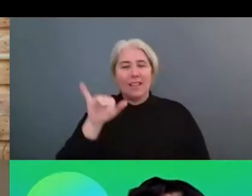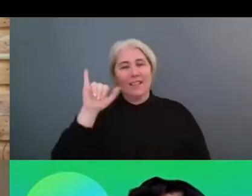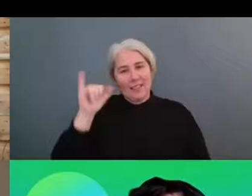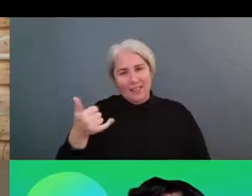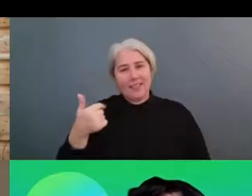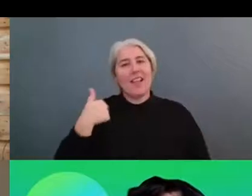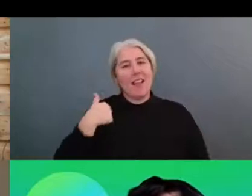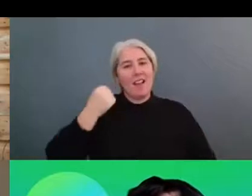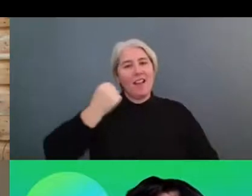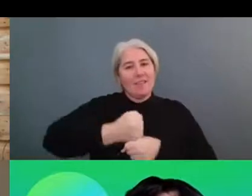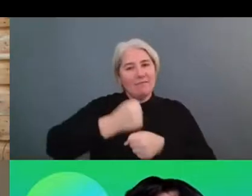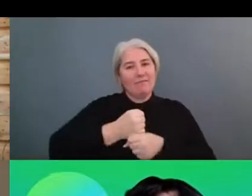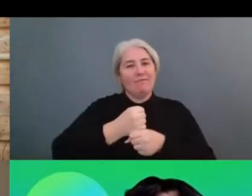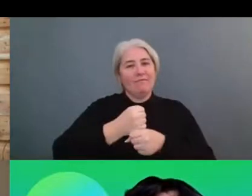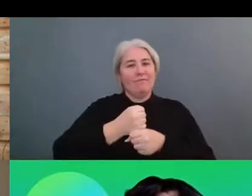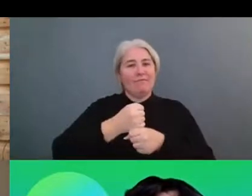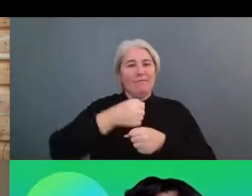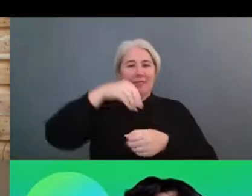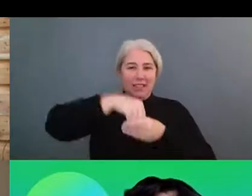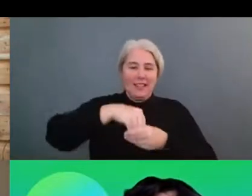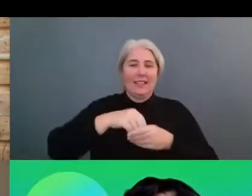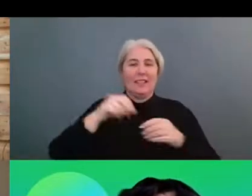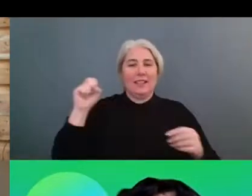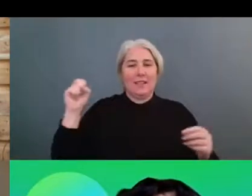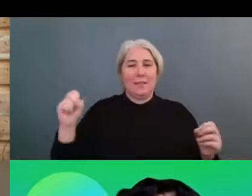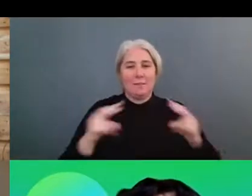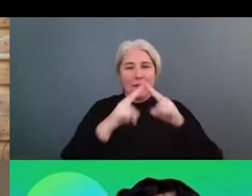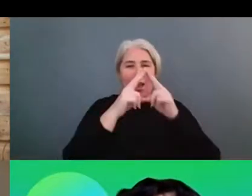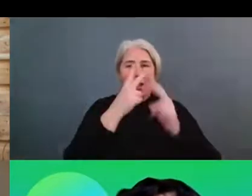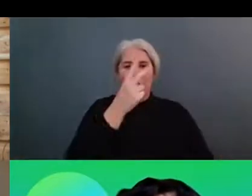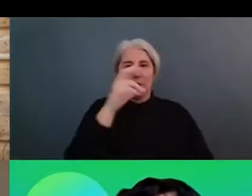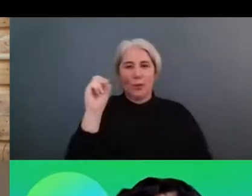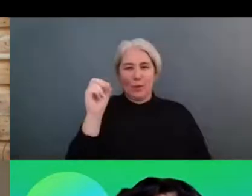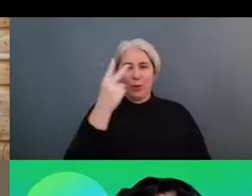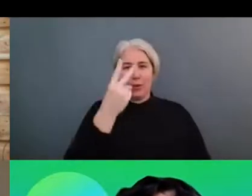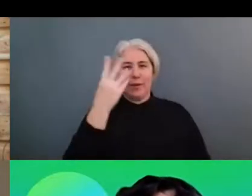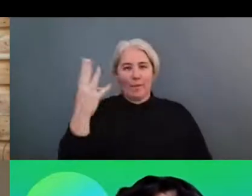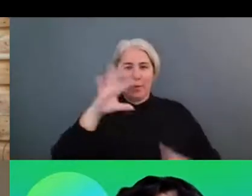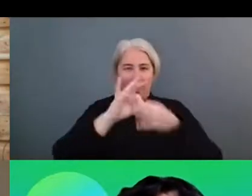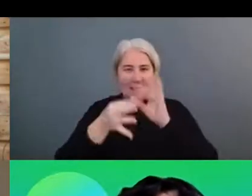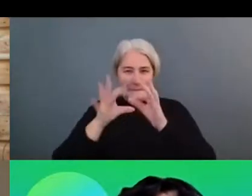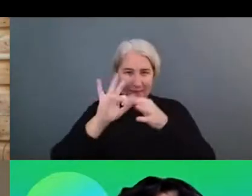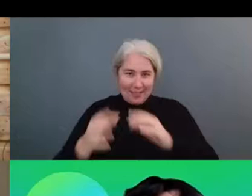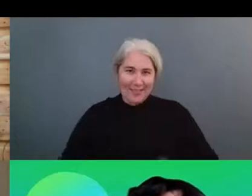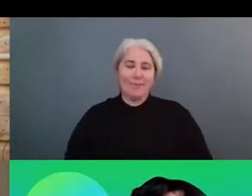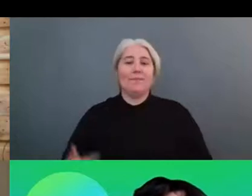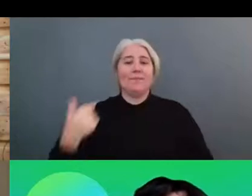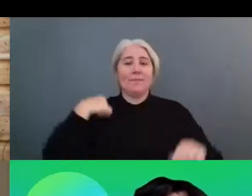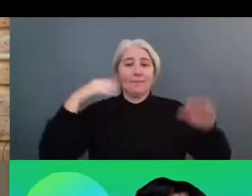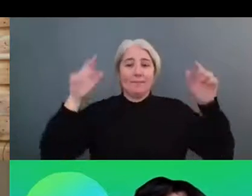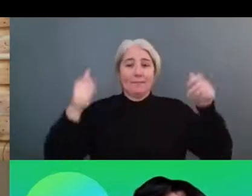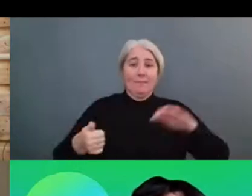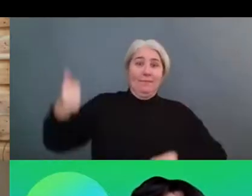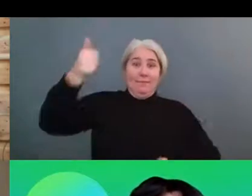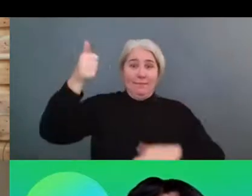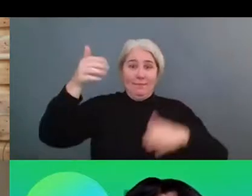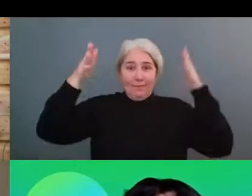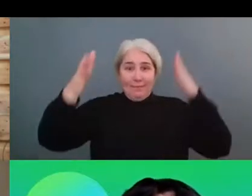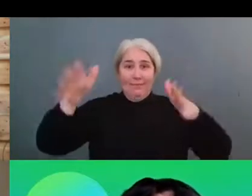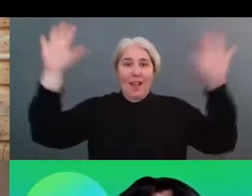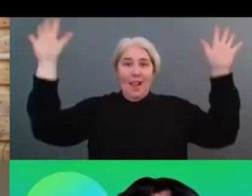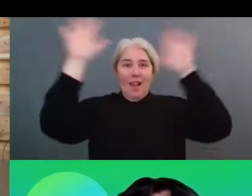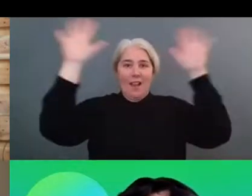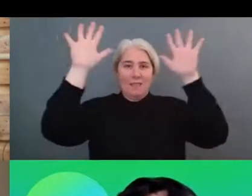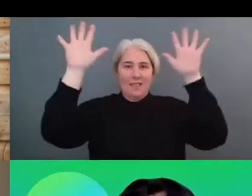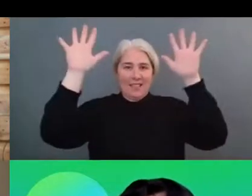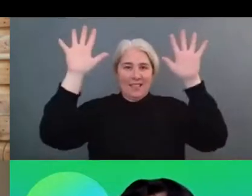d'évaluer les impacts de ce petit événement sur le sujet climat et biodiversité et de réduire